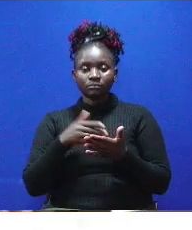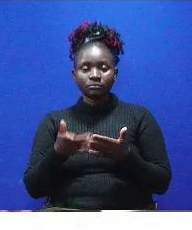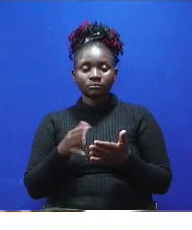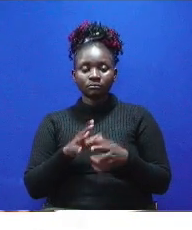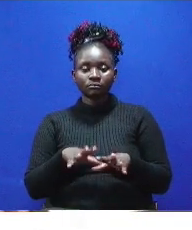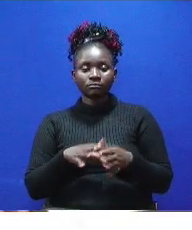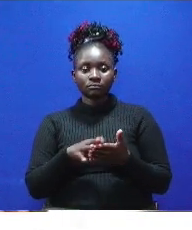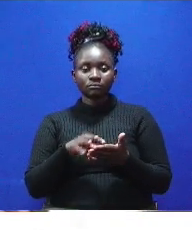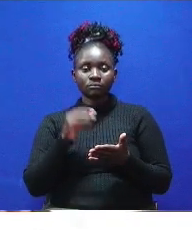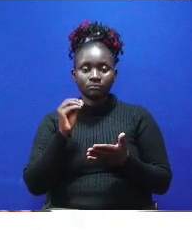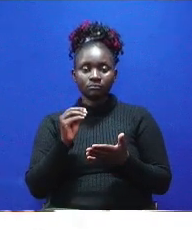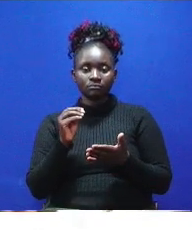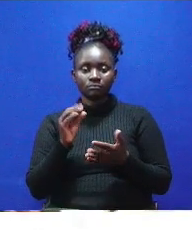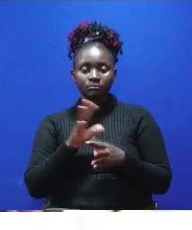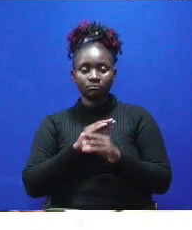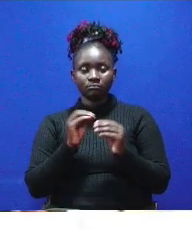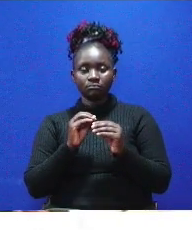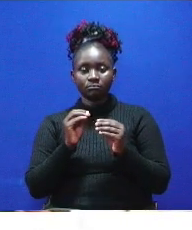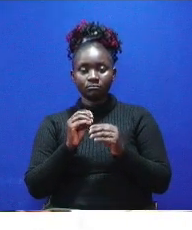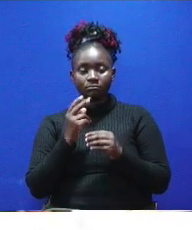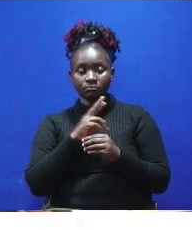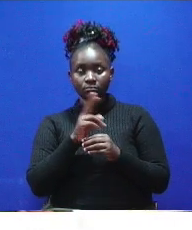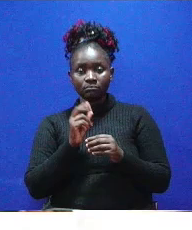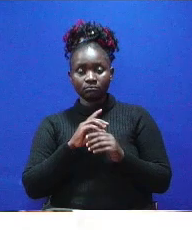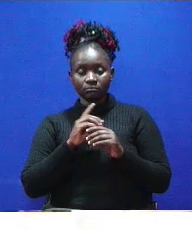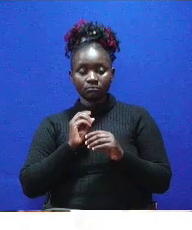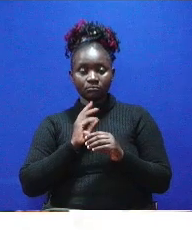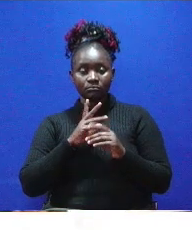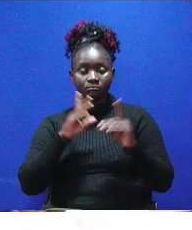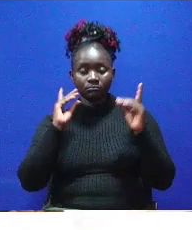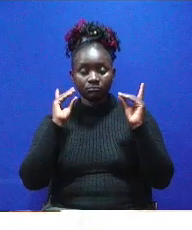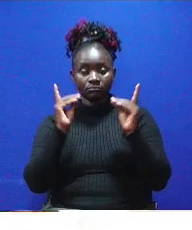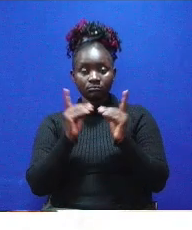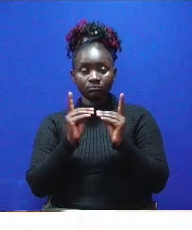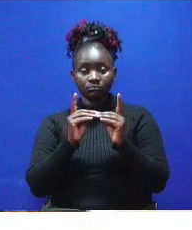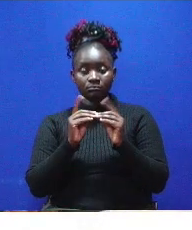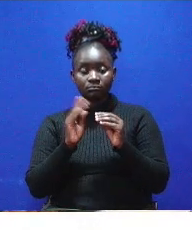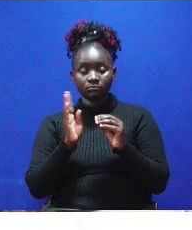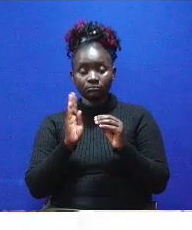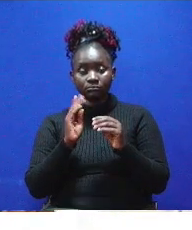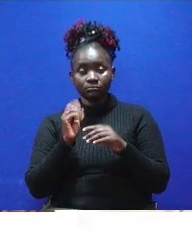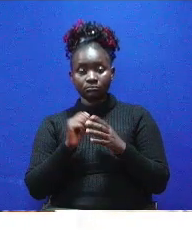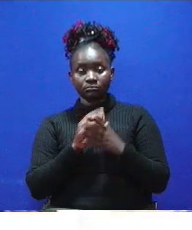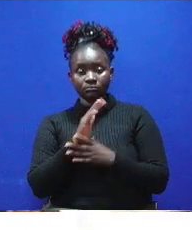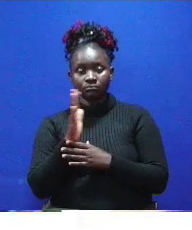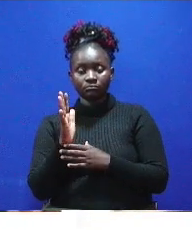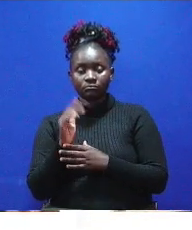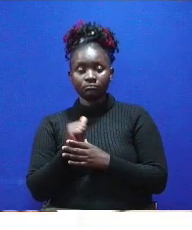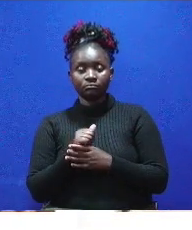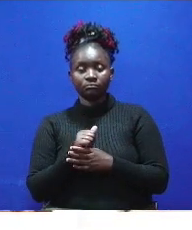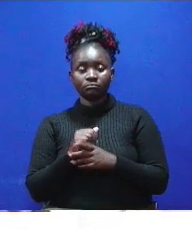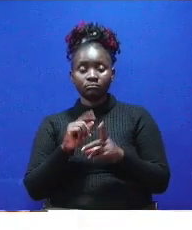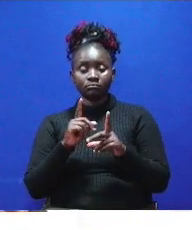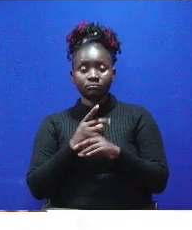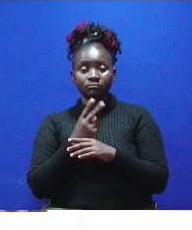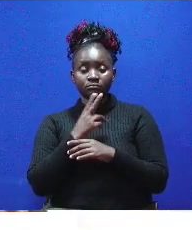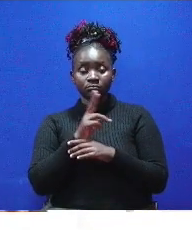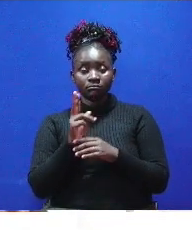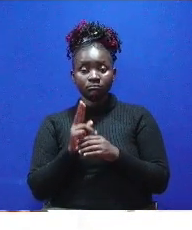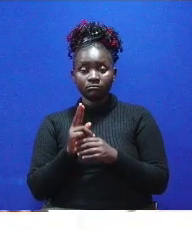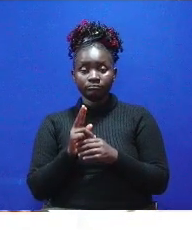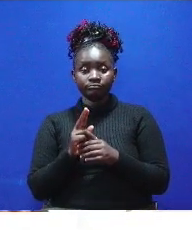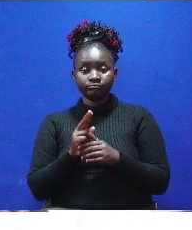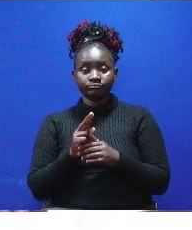yoyote haiwezi kamea, ndiposa tukaamua tupande miti ya blue gum, yani eucalyptus. Lakini tunahimiza